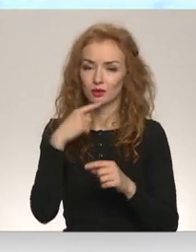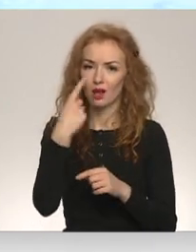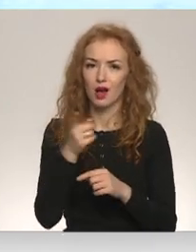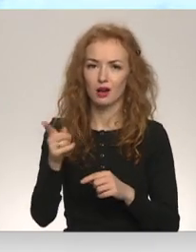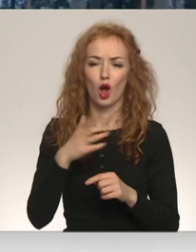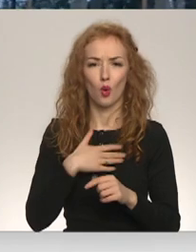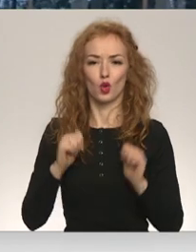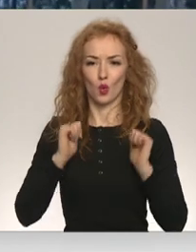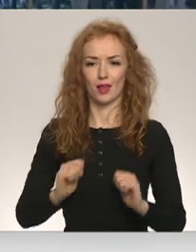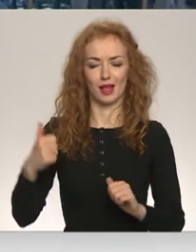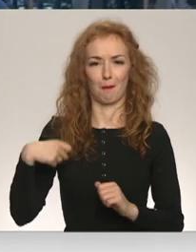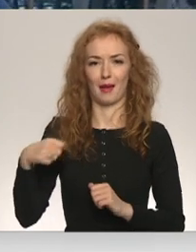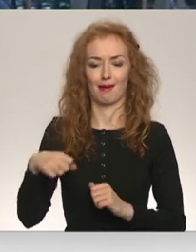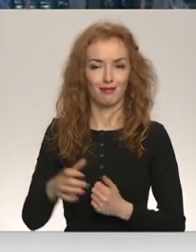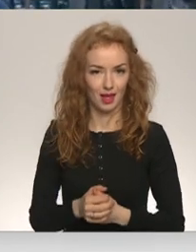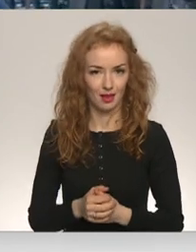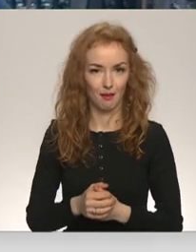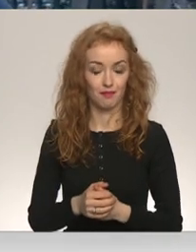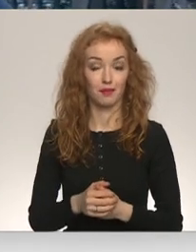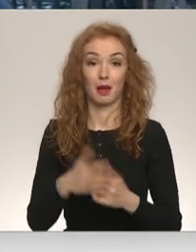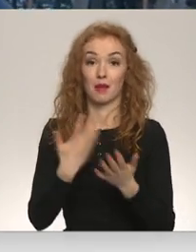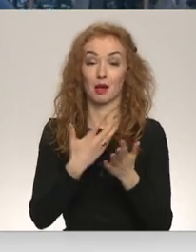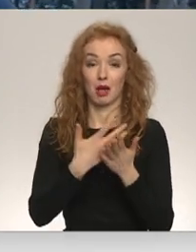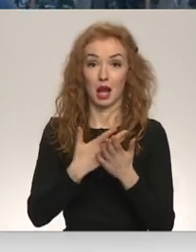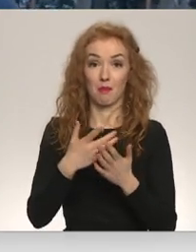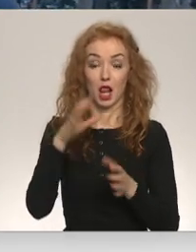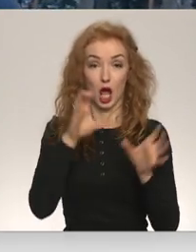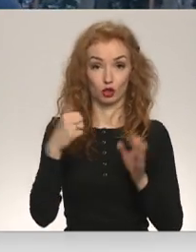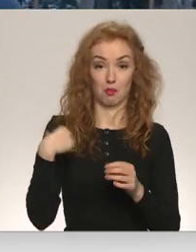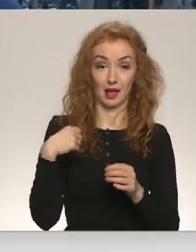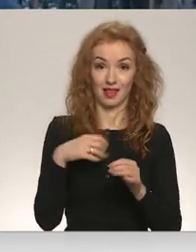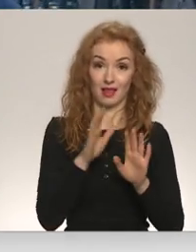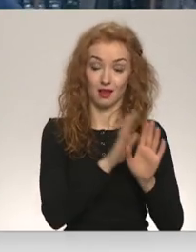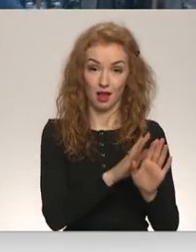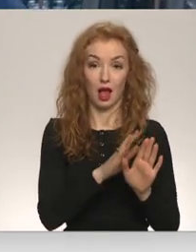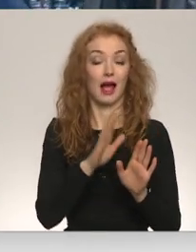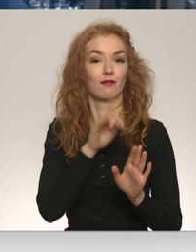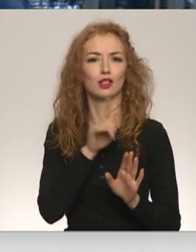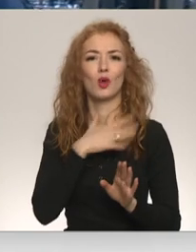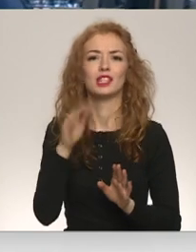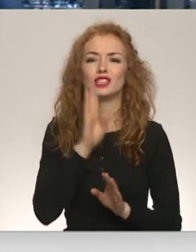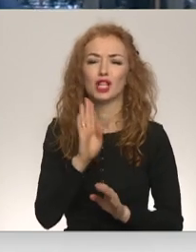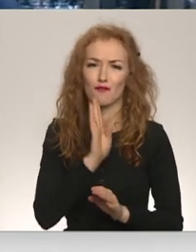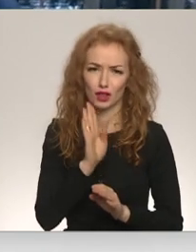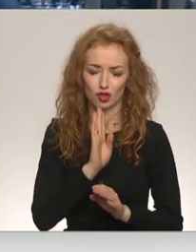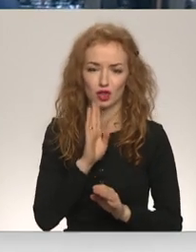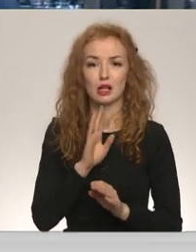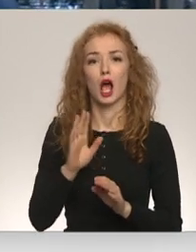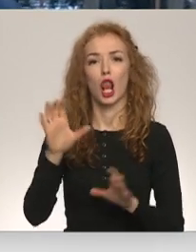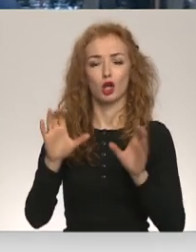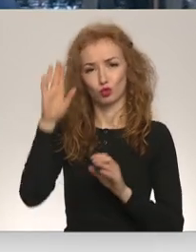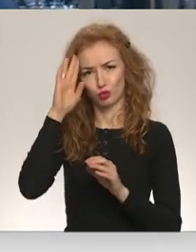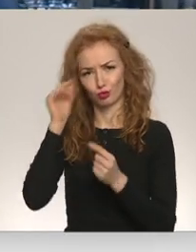kārtīgu meiteni. Viņa ir atšķirībā no lāču puišiem. Abiem Ilzīte ir ļoti sievišķīga. Nu, es tā to raksturotu.